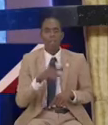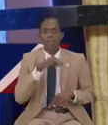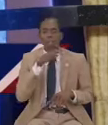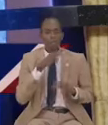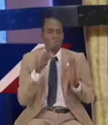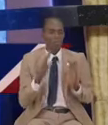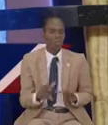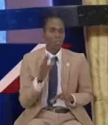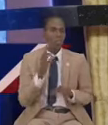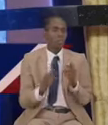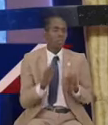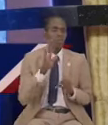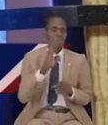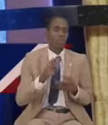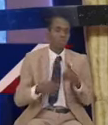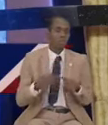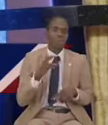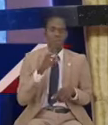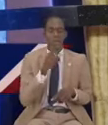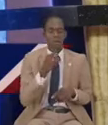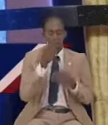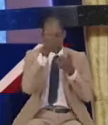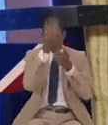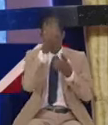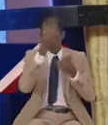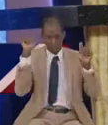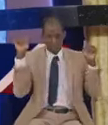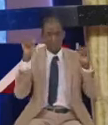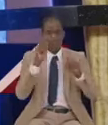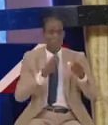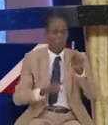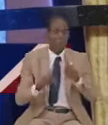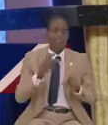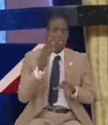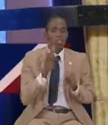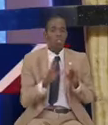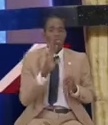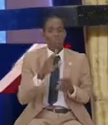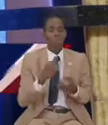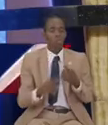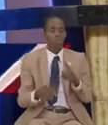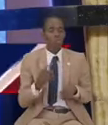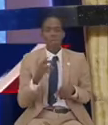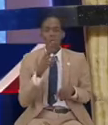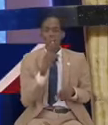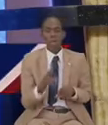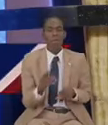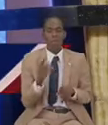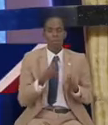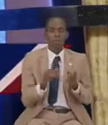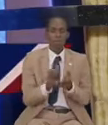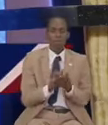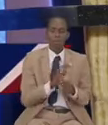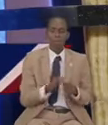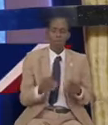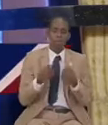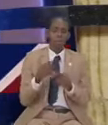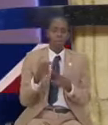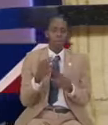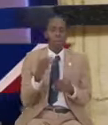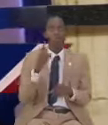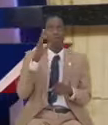Désobéissants sont rebelles cité compagnon sont des gens trompeurs alors et alors tu vas embrasser